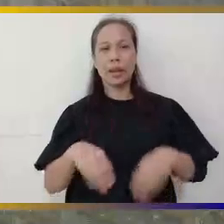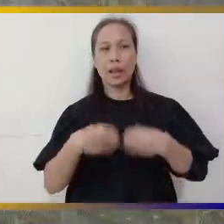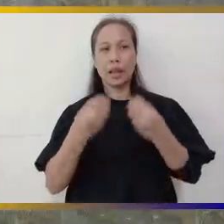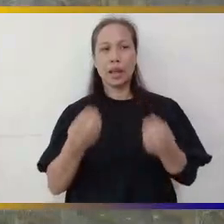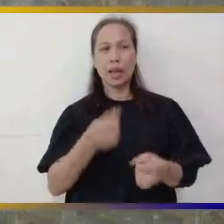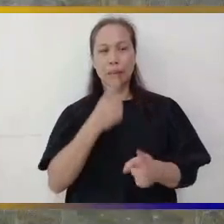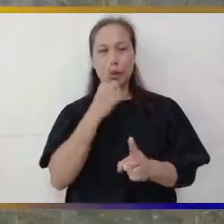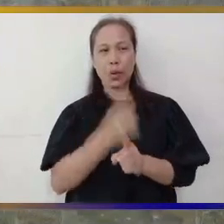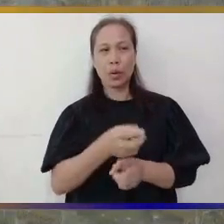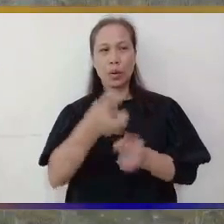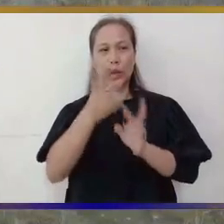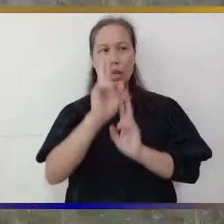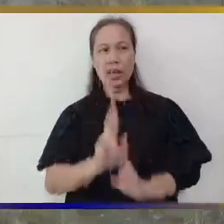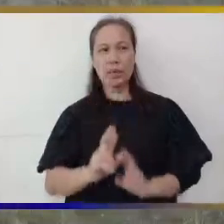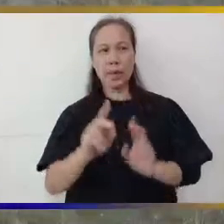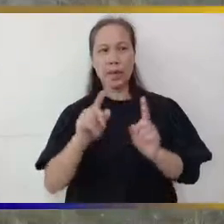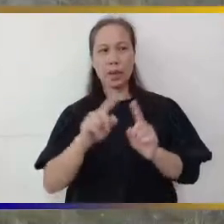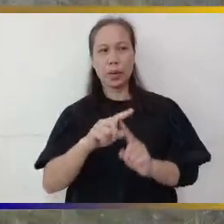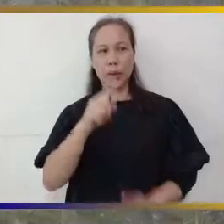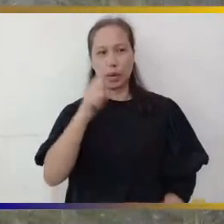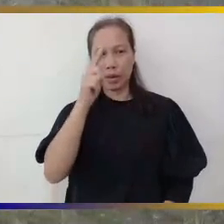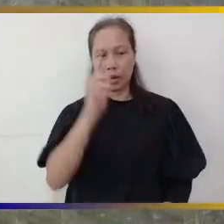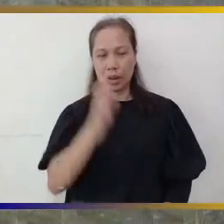Diyos oh